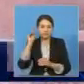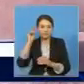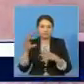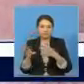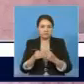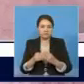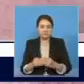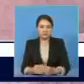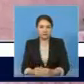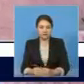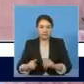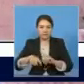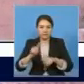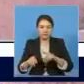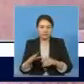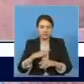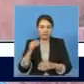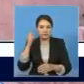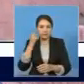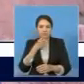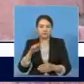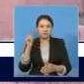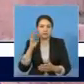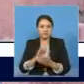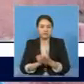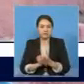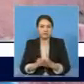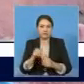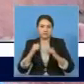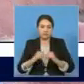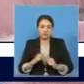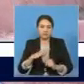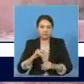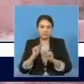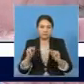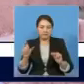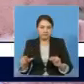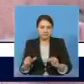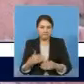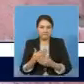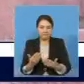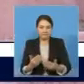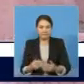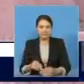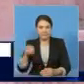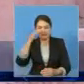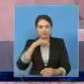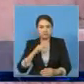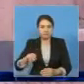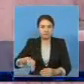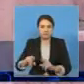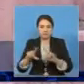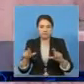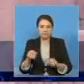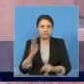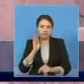вместе. Родителей мы хорошо знаем. Родители были очень спокойные, учителя. Его отец был директором школы,